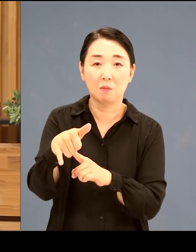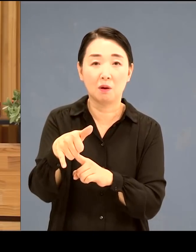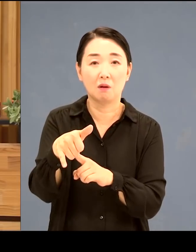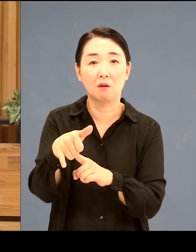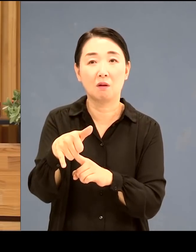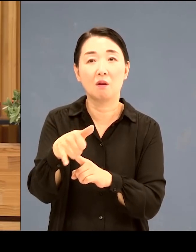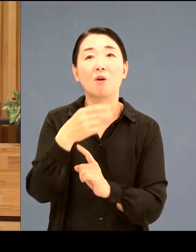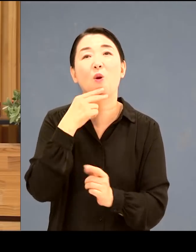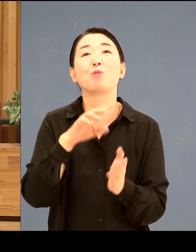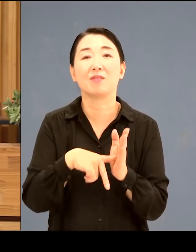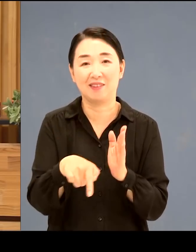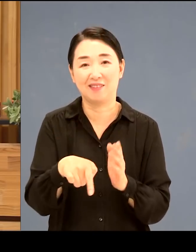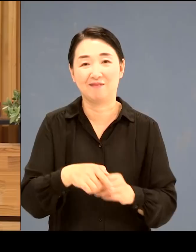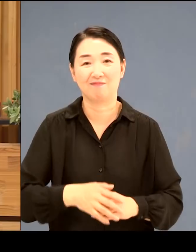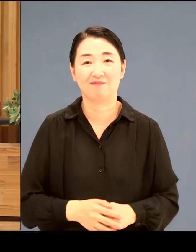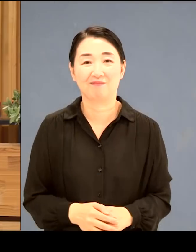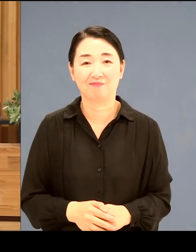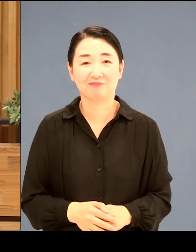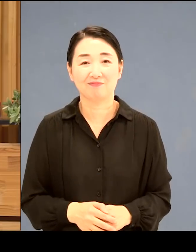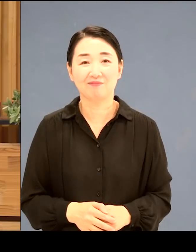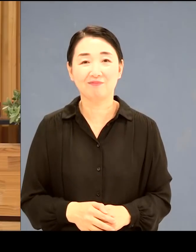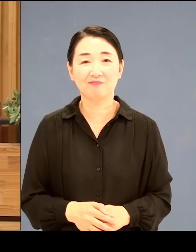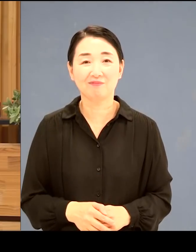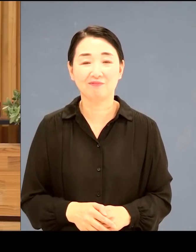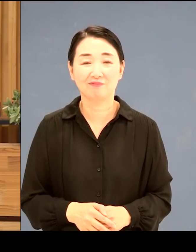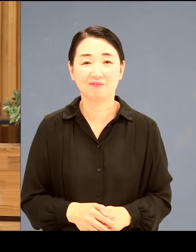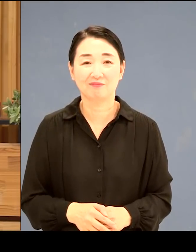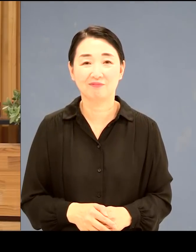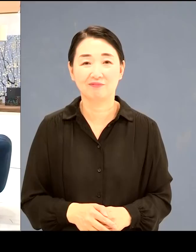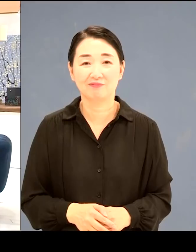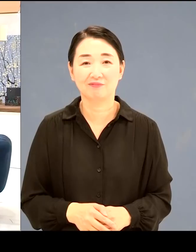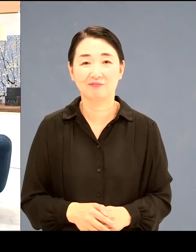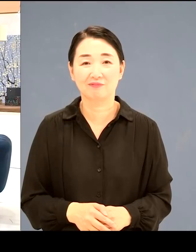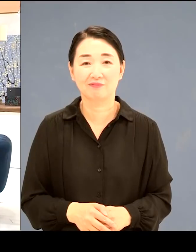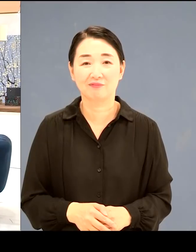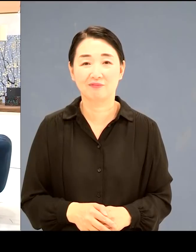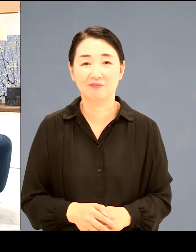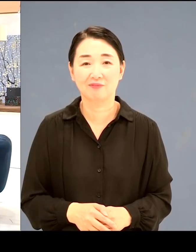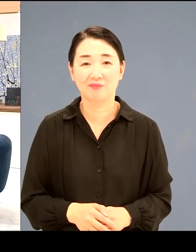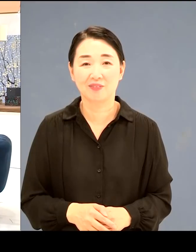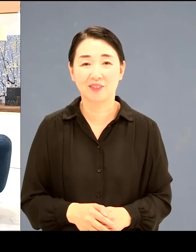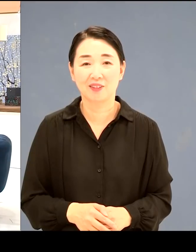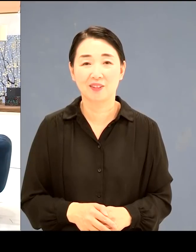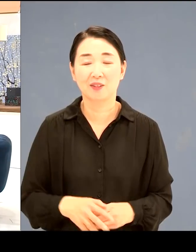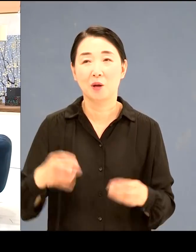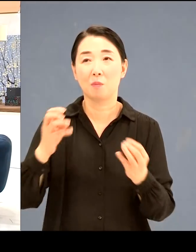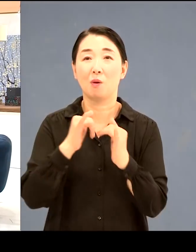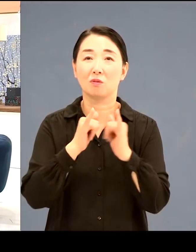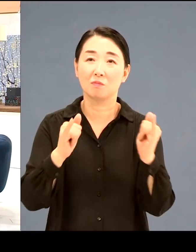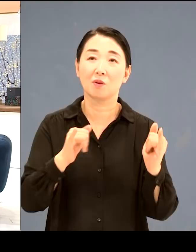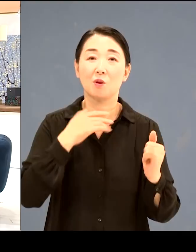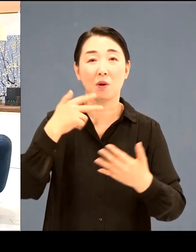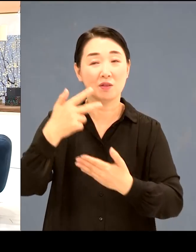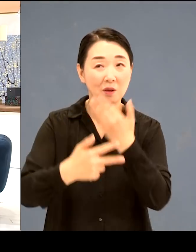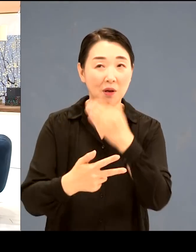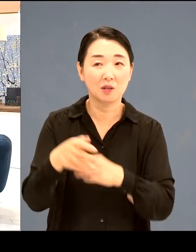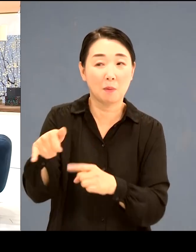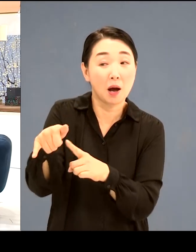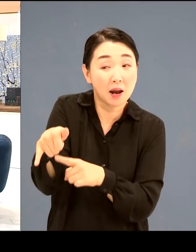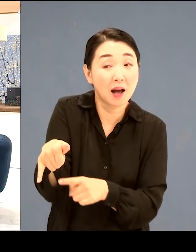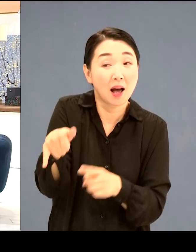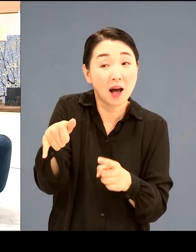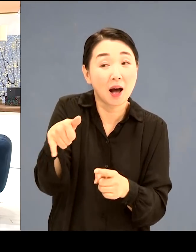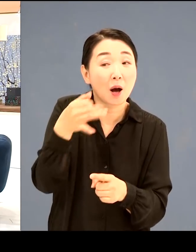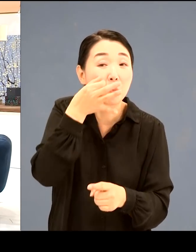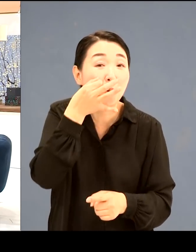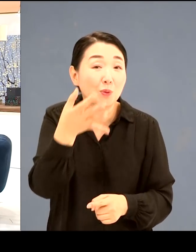자체가 없을 시절이에요. 예. 사실 아까 얘기하신 스타일리스트 하셨던 배우분들이 드라마에서만 한 번씩 들어주면 효과가